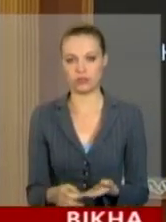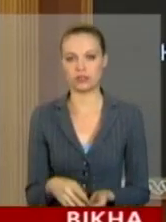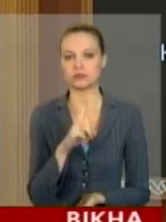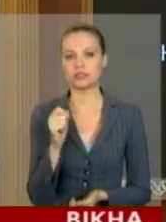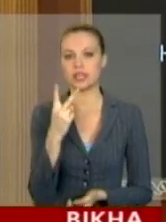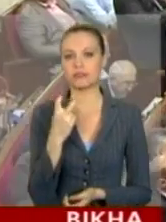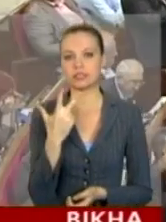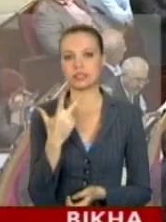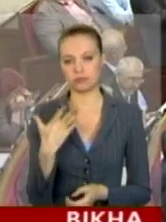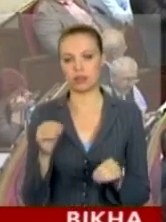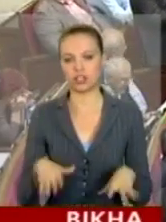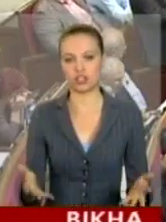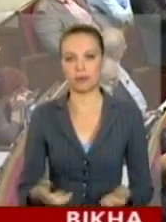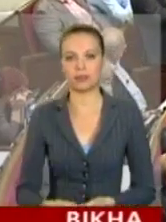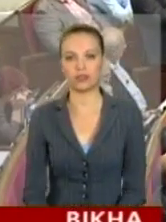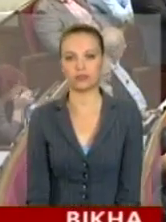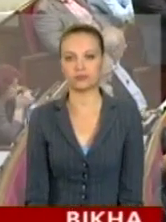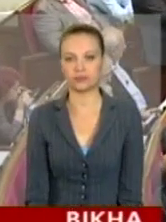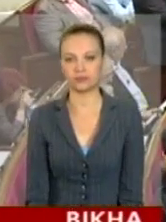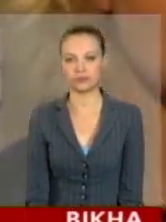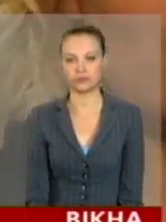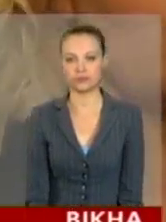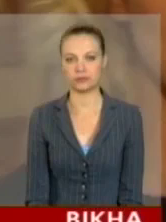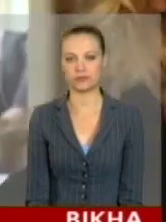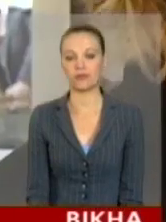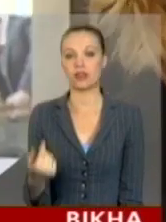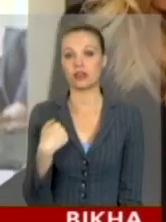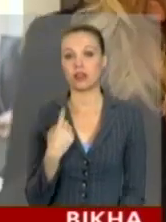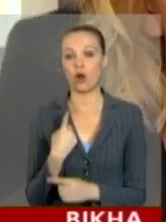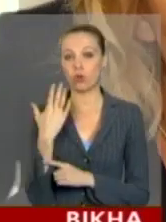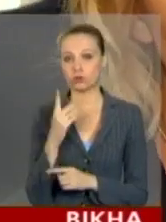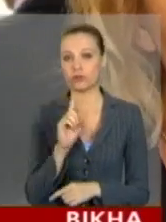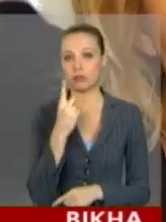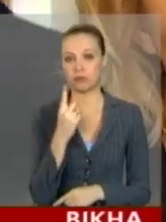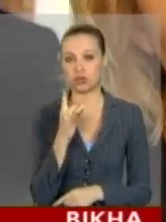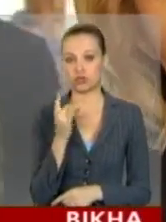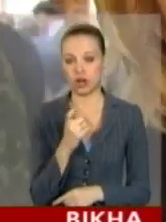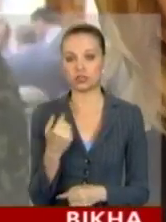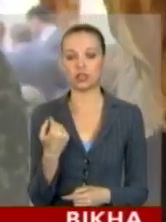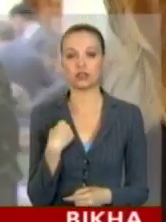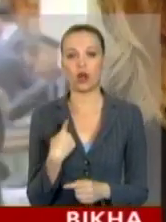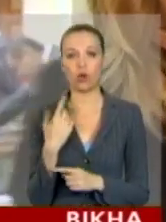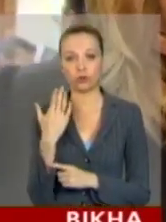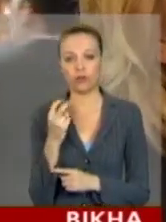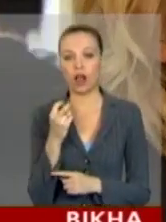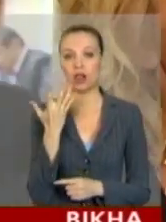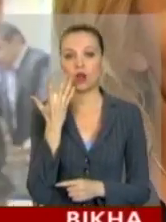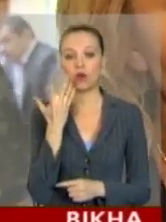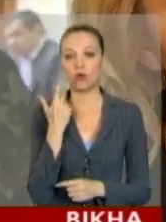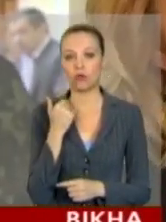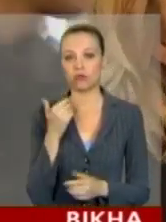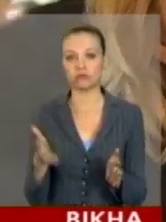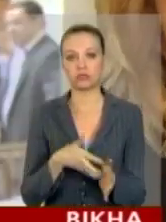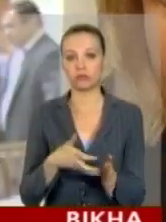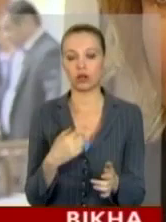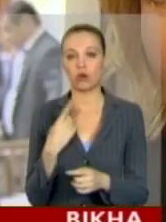За 235 рішення прийнято. Я голосувала перший раз. Я голосувала, але коли не